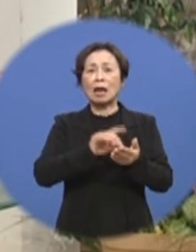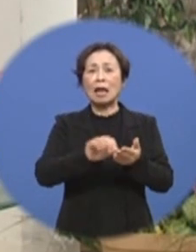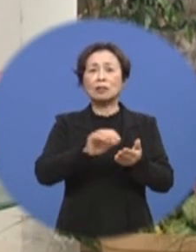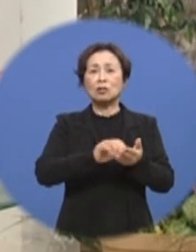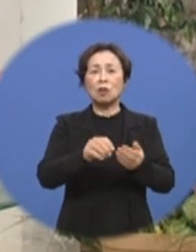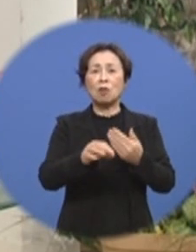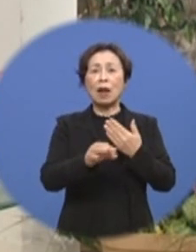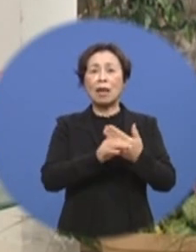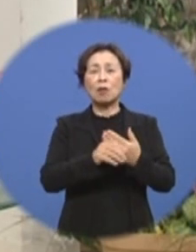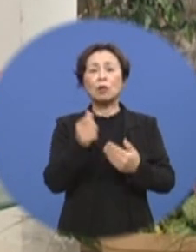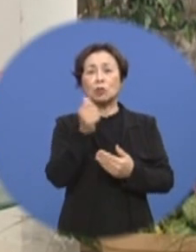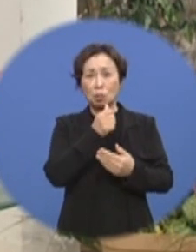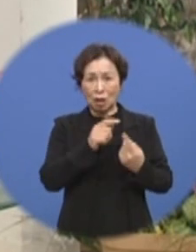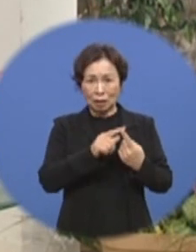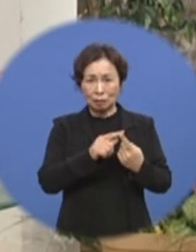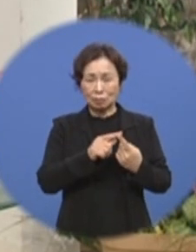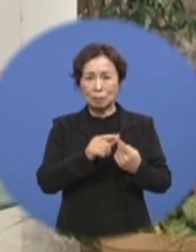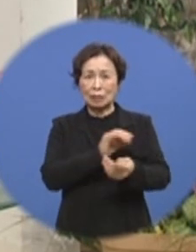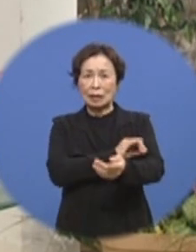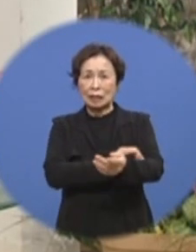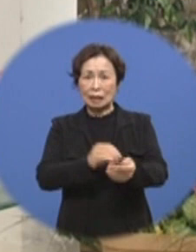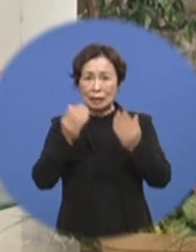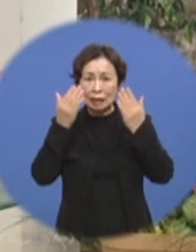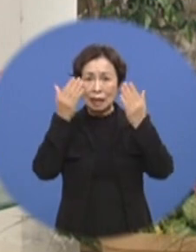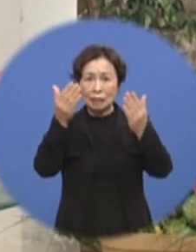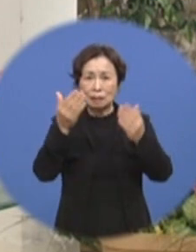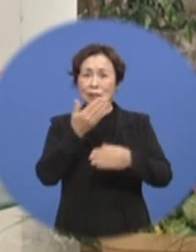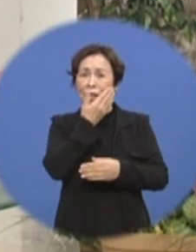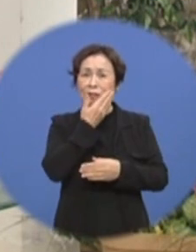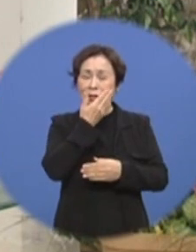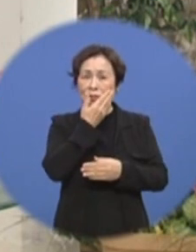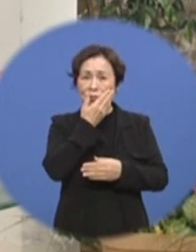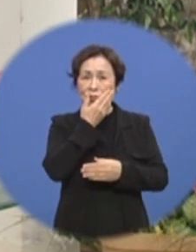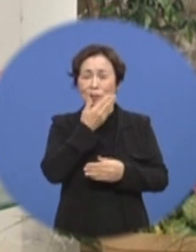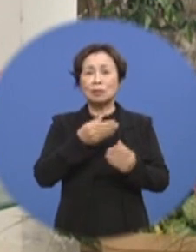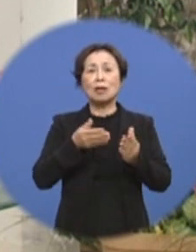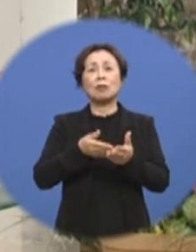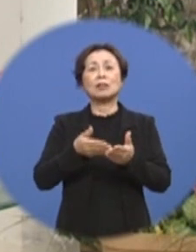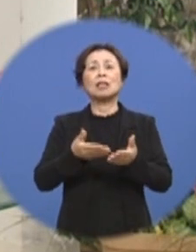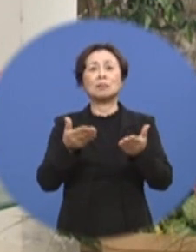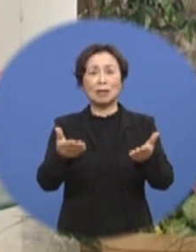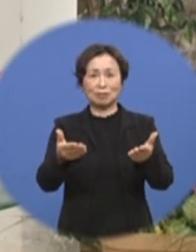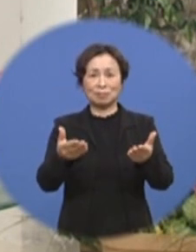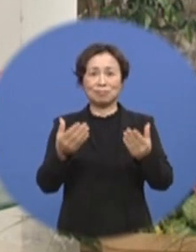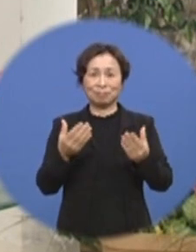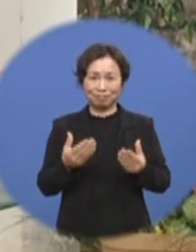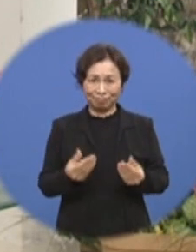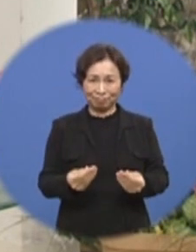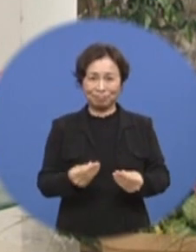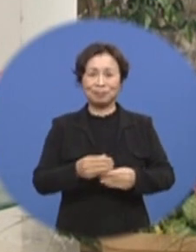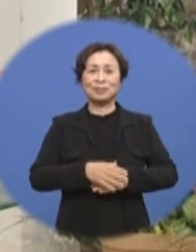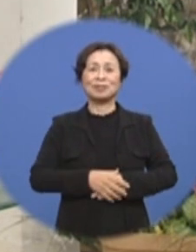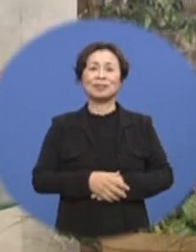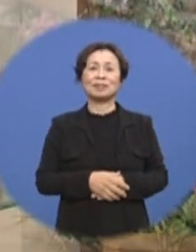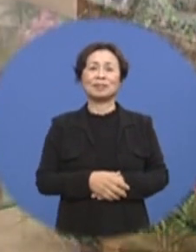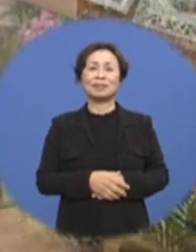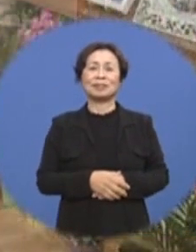ほか献血の重要性や必要性についてお伝えします今週はこれで失礼します